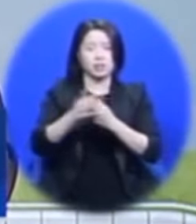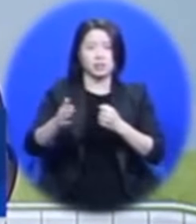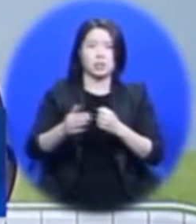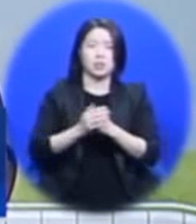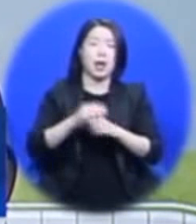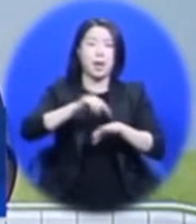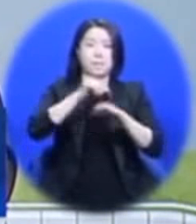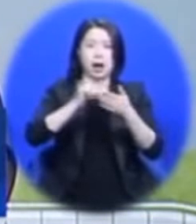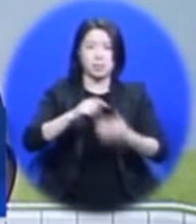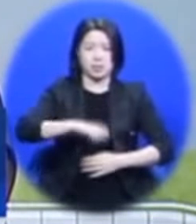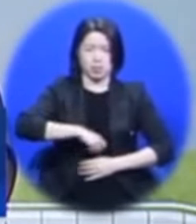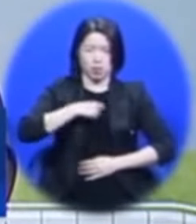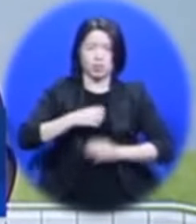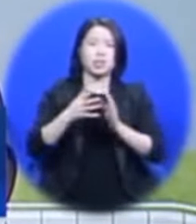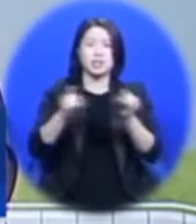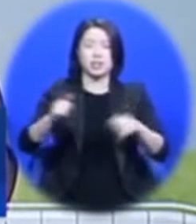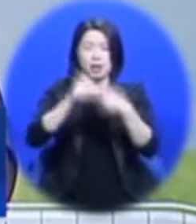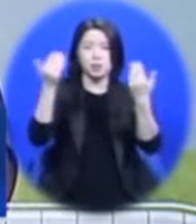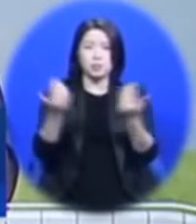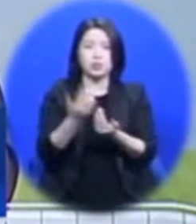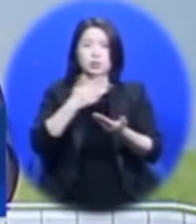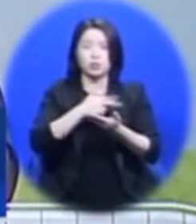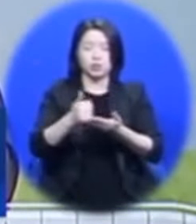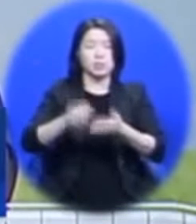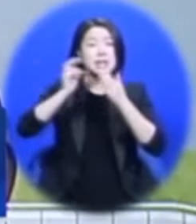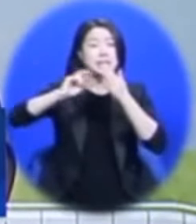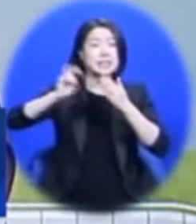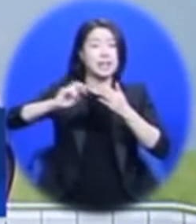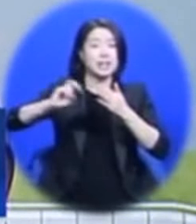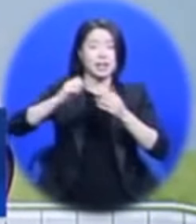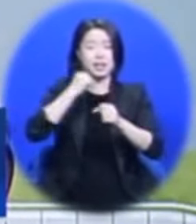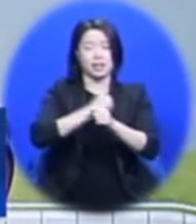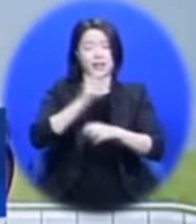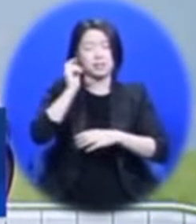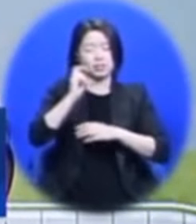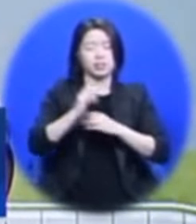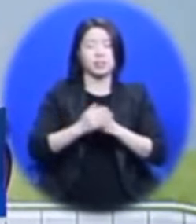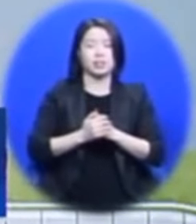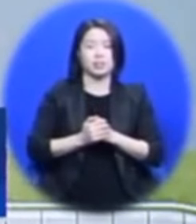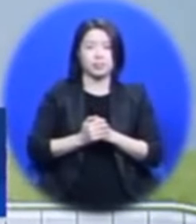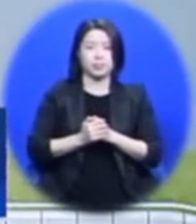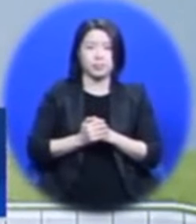마음이 정직한 사람은 모두 주님을 찬양할 것이다.